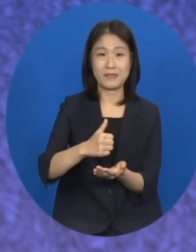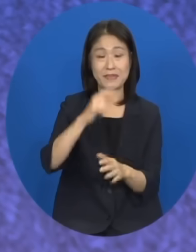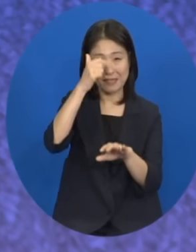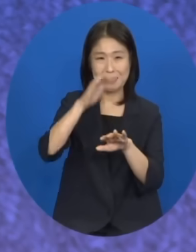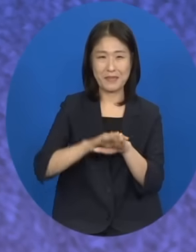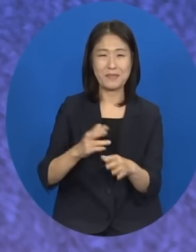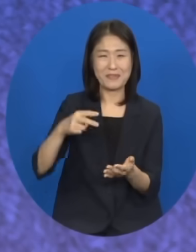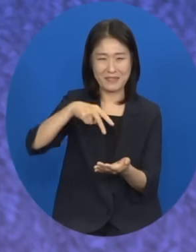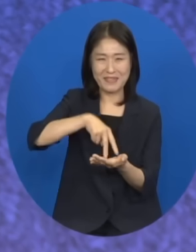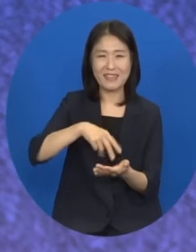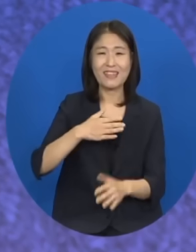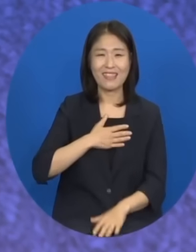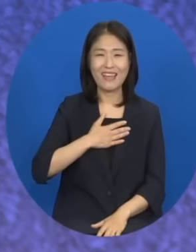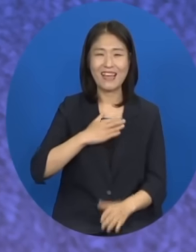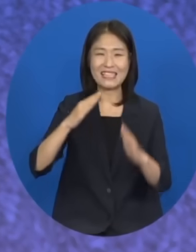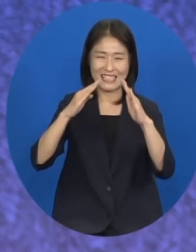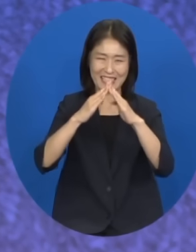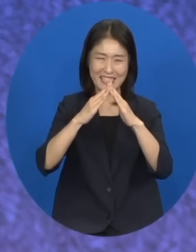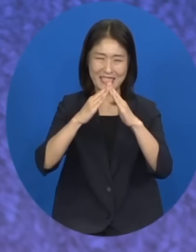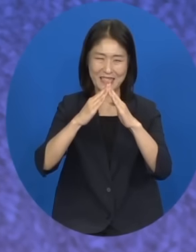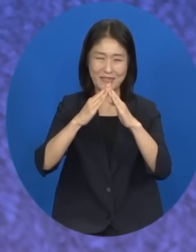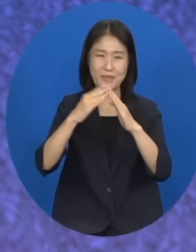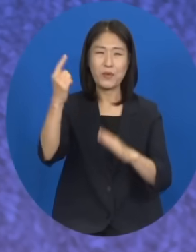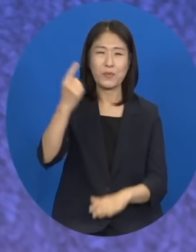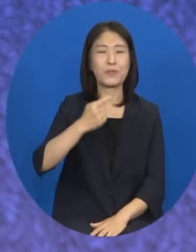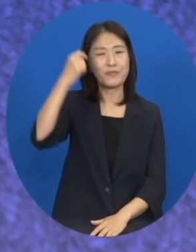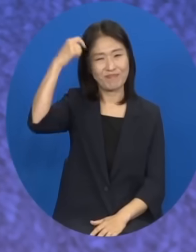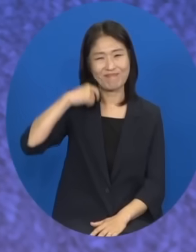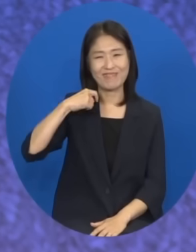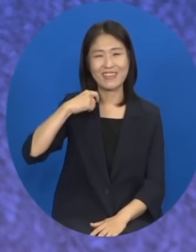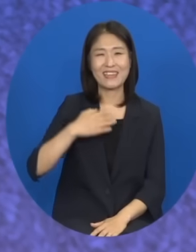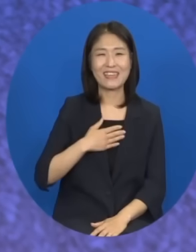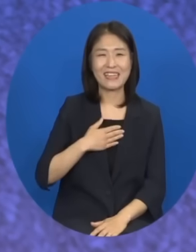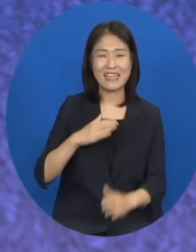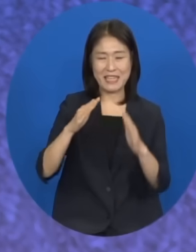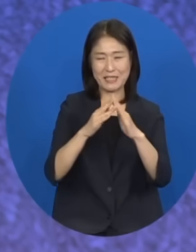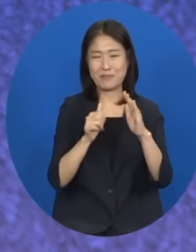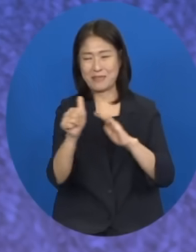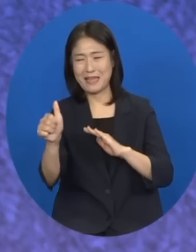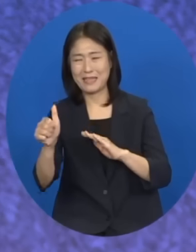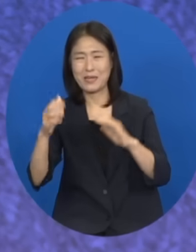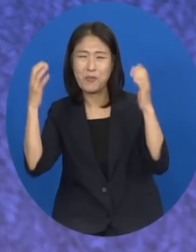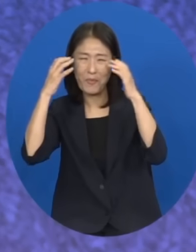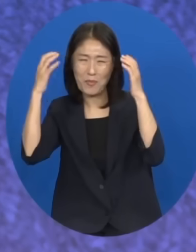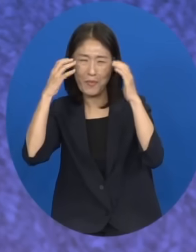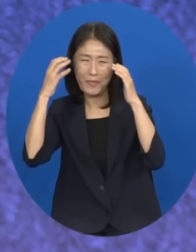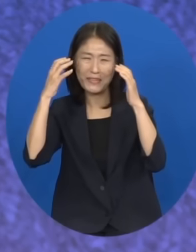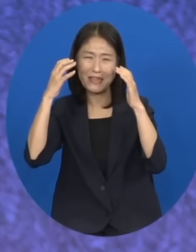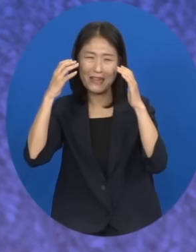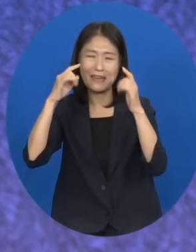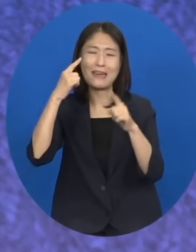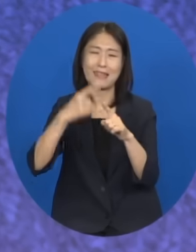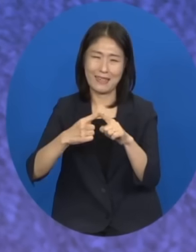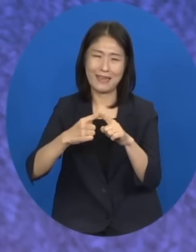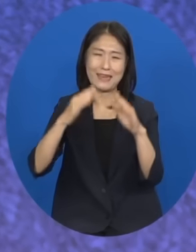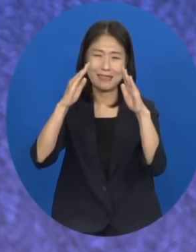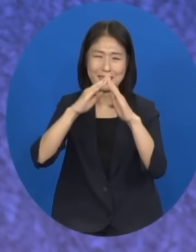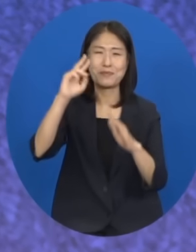집에 온 것 같으네요. 네. 집 나가서 고생하다가 집에 온 것 같습니다.